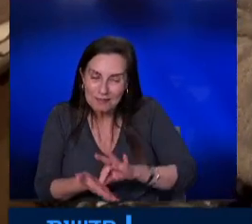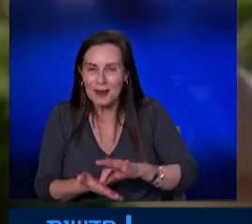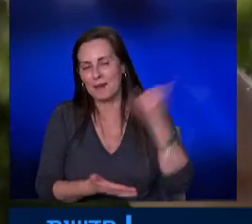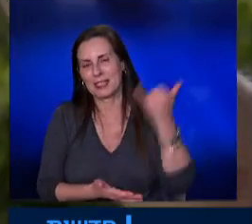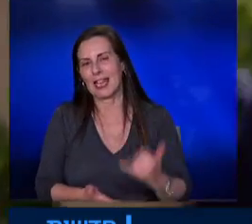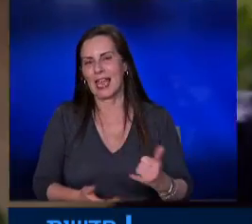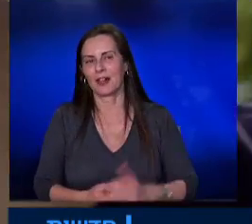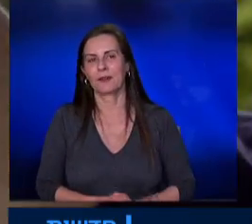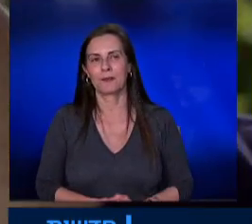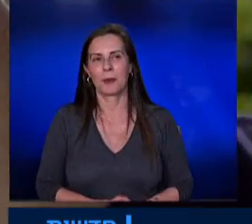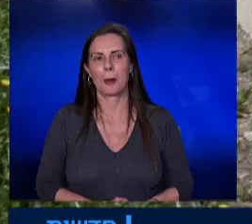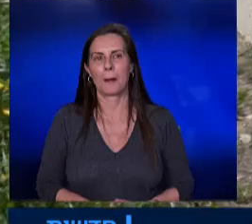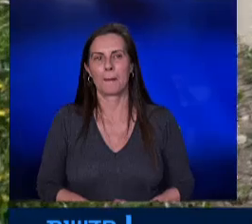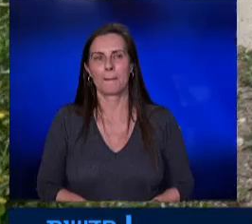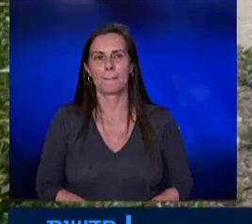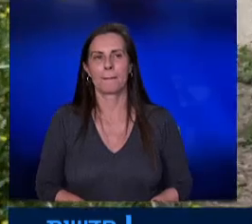ומלידה.